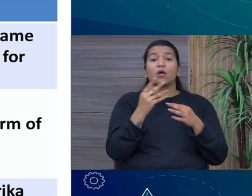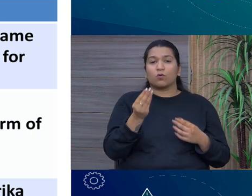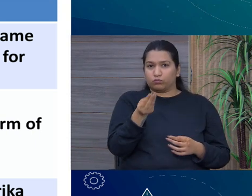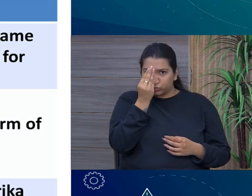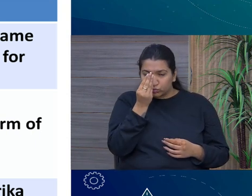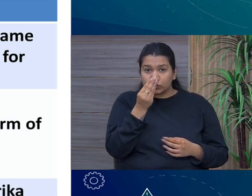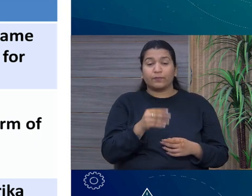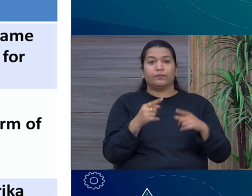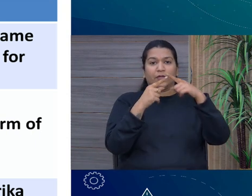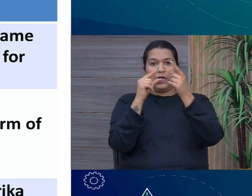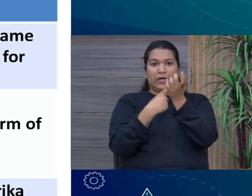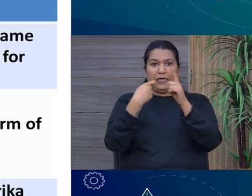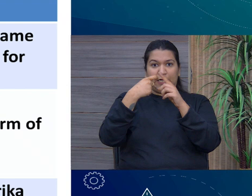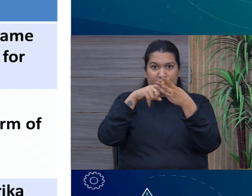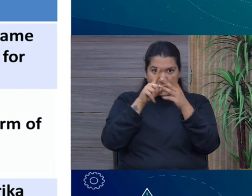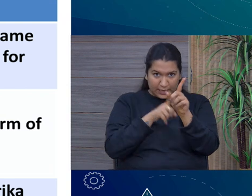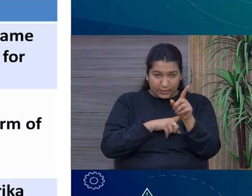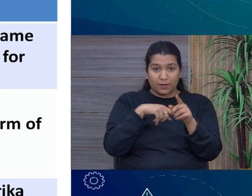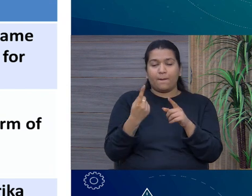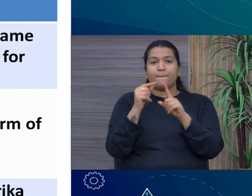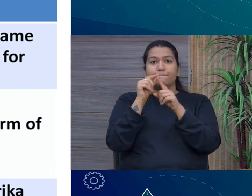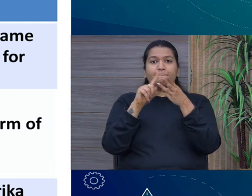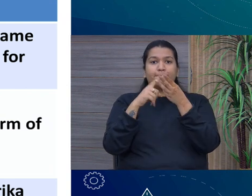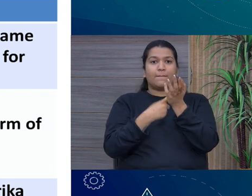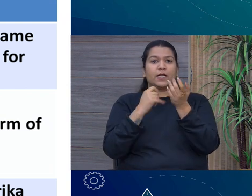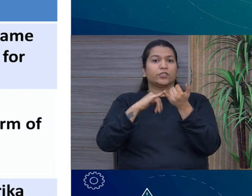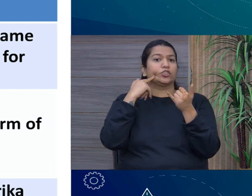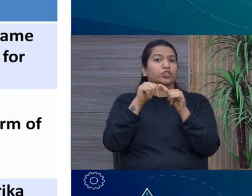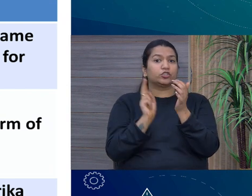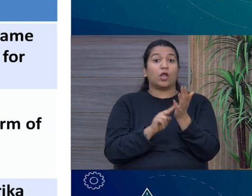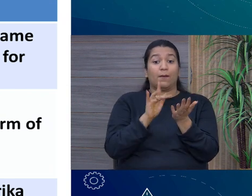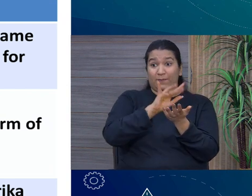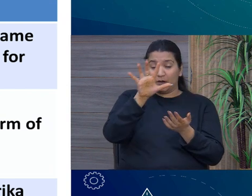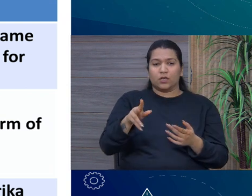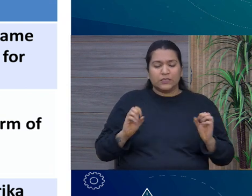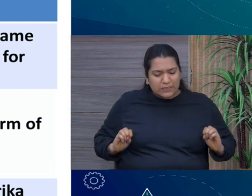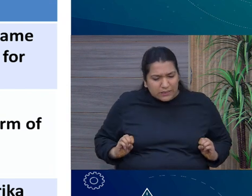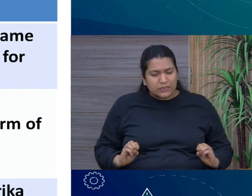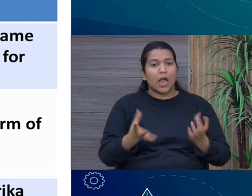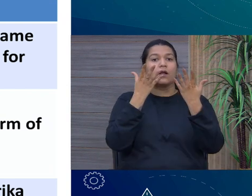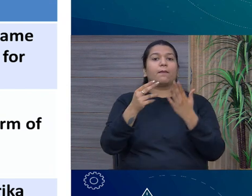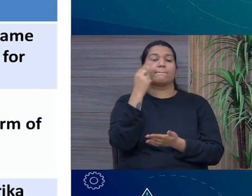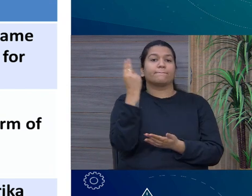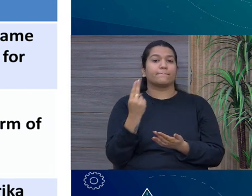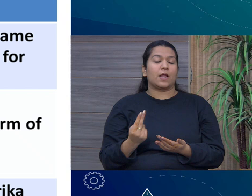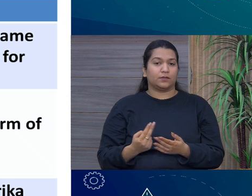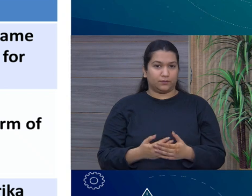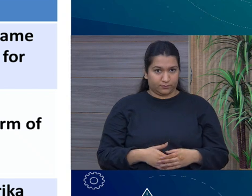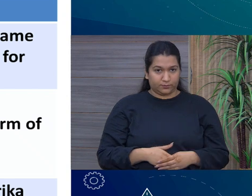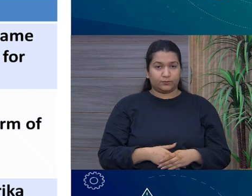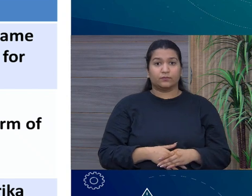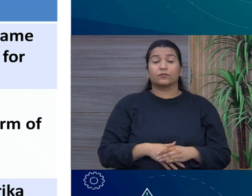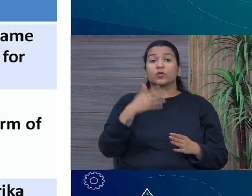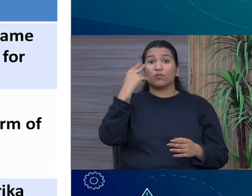और टर्की यहाँ से इसको बहुत ज़्यादा इन्फ्लुएंस मिला था मुगल पेंटिंग्स को। ये इसको मिनिएचर कहा जाता है क्योंकि ये